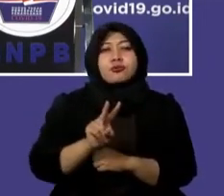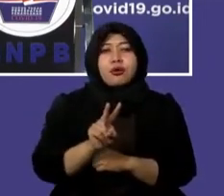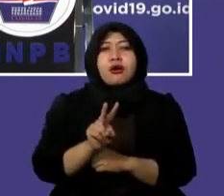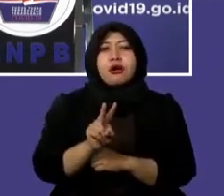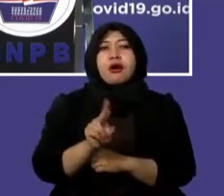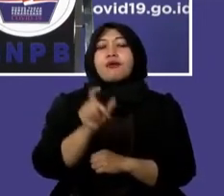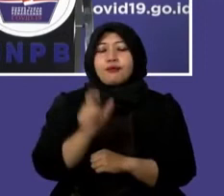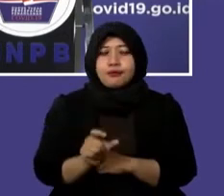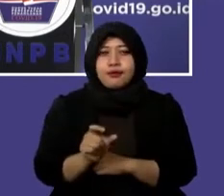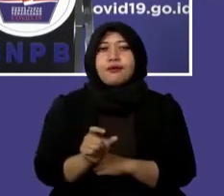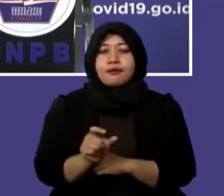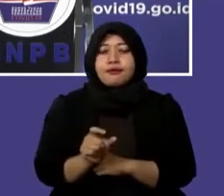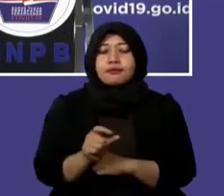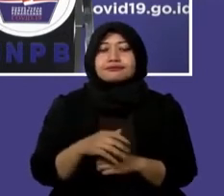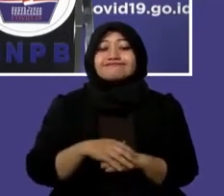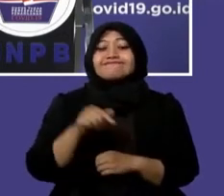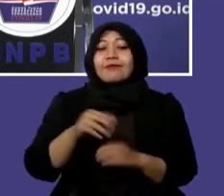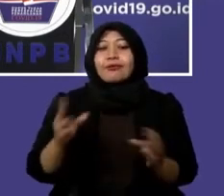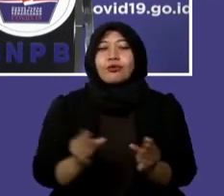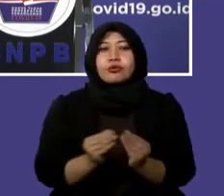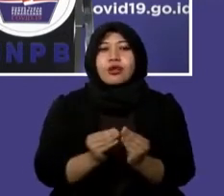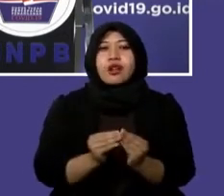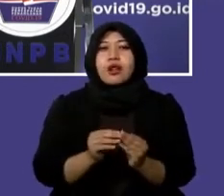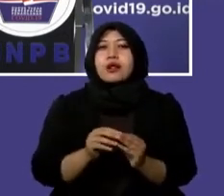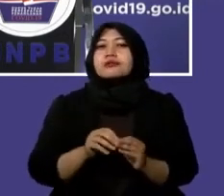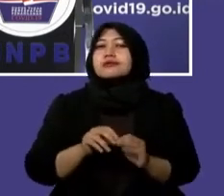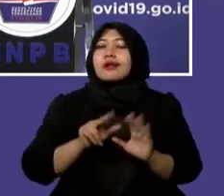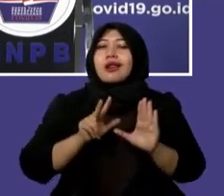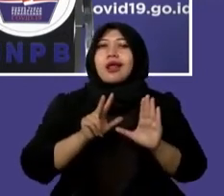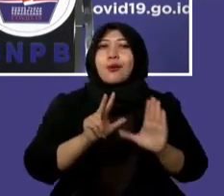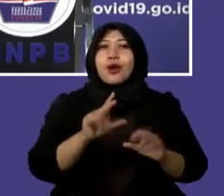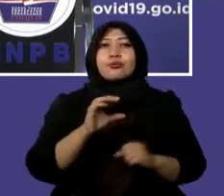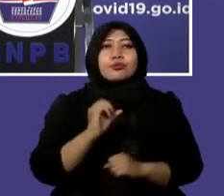orang. Sehingga saat ini totalnya menjadi